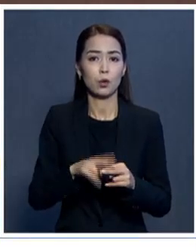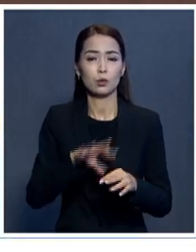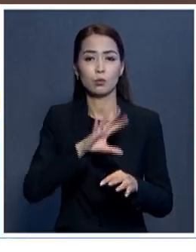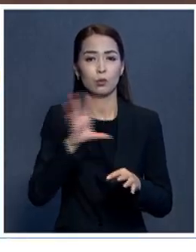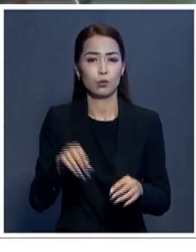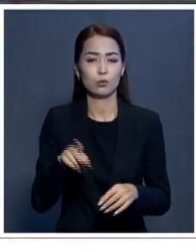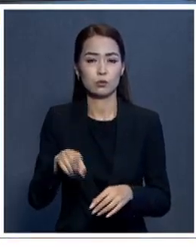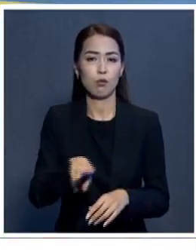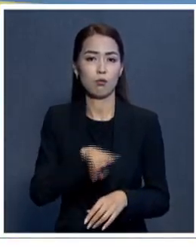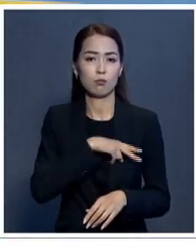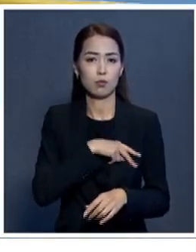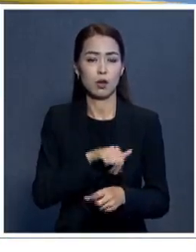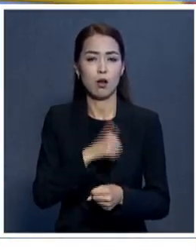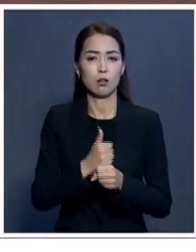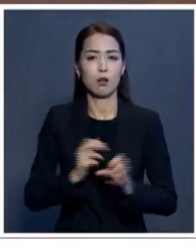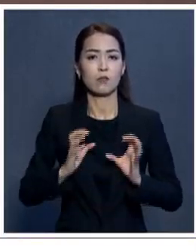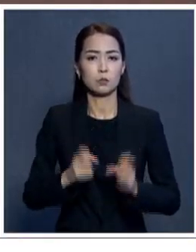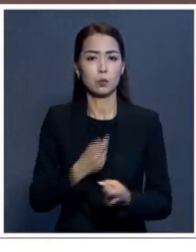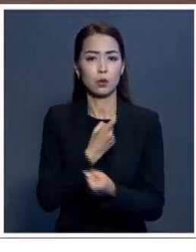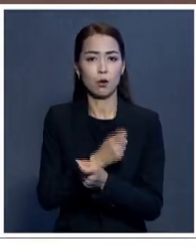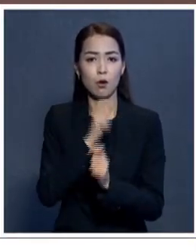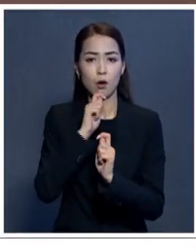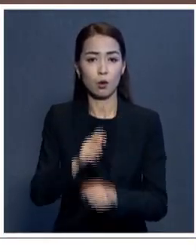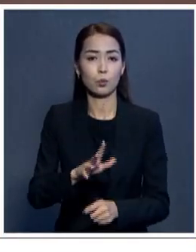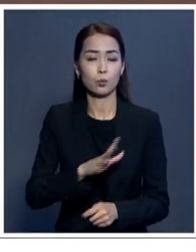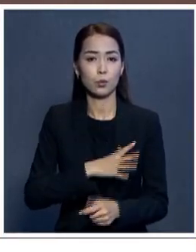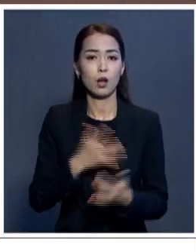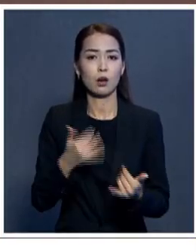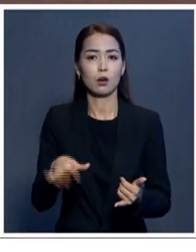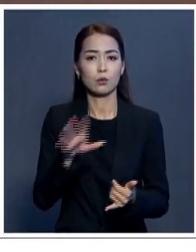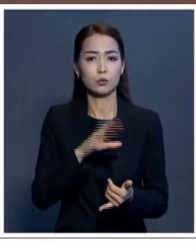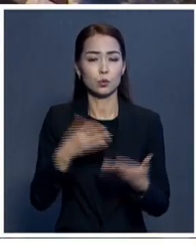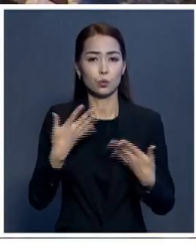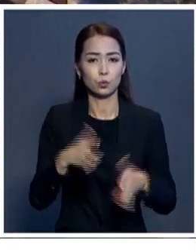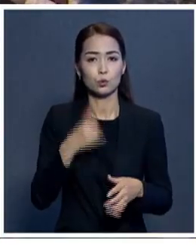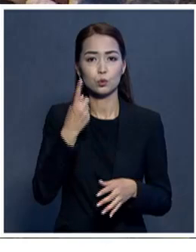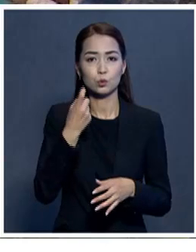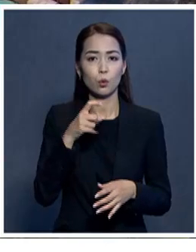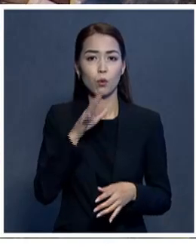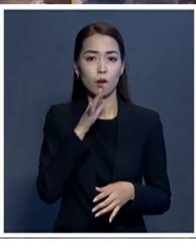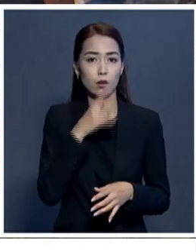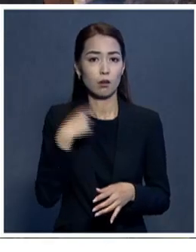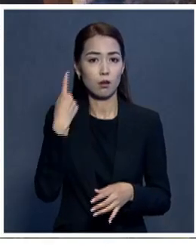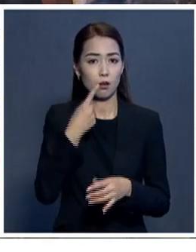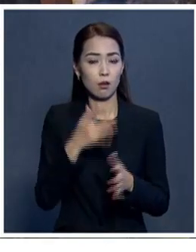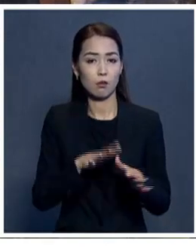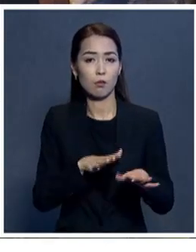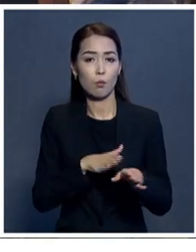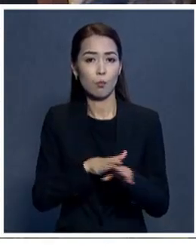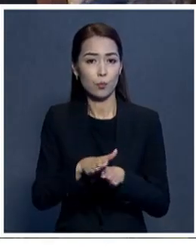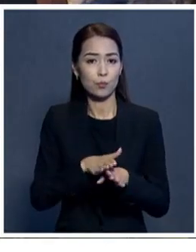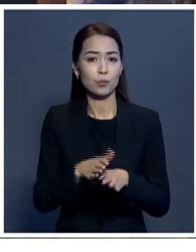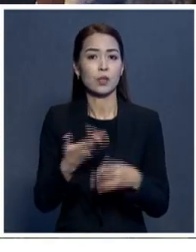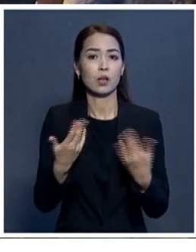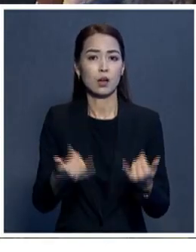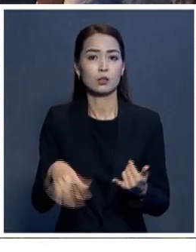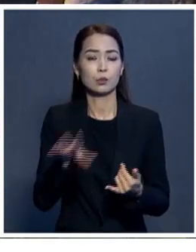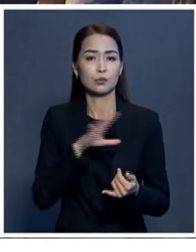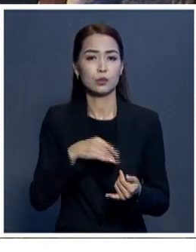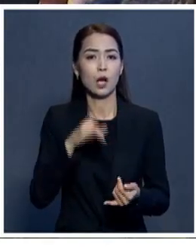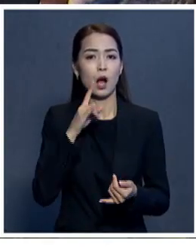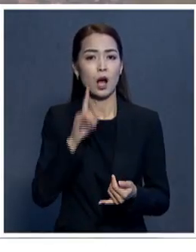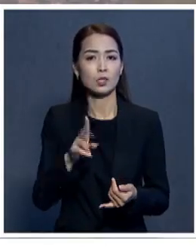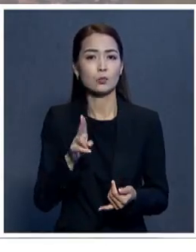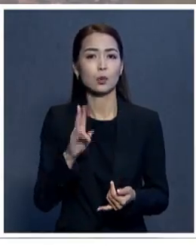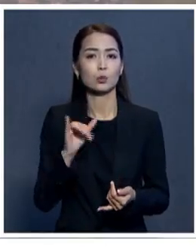атағы берілді. Даңқты батырдың туғанына биыл 100 жыл. Қазір Волковыск қаласындағы ең үлкен көшелердің бірі Қазбек